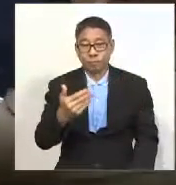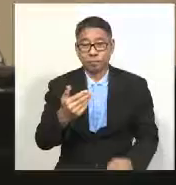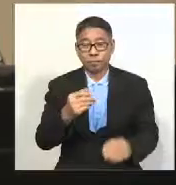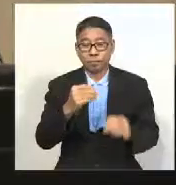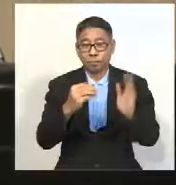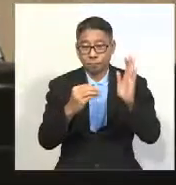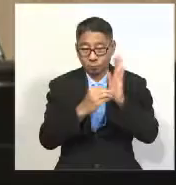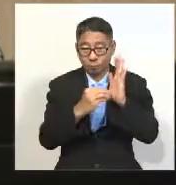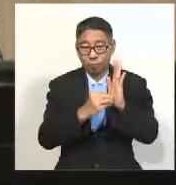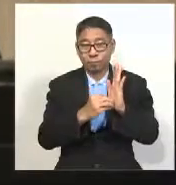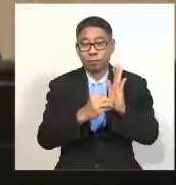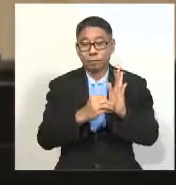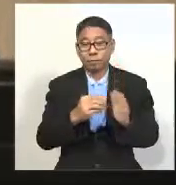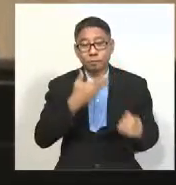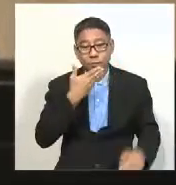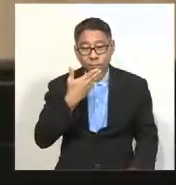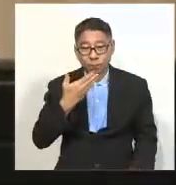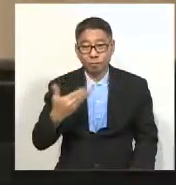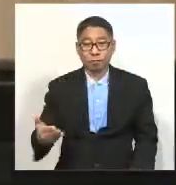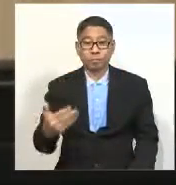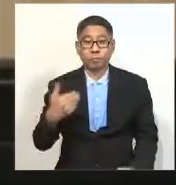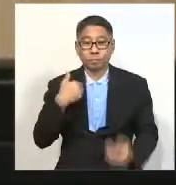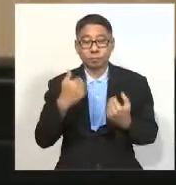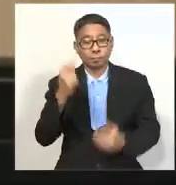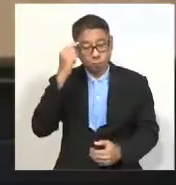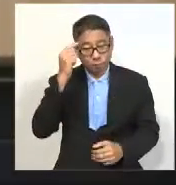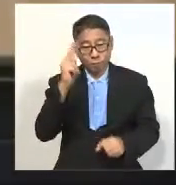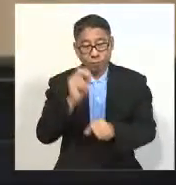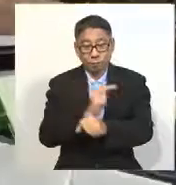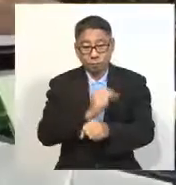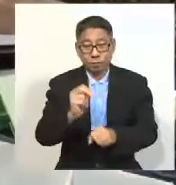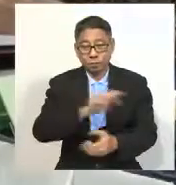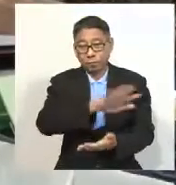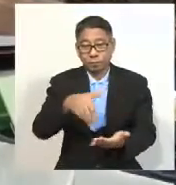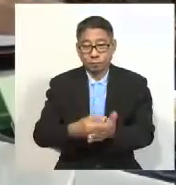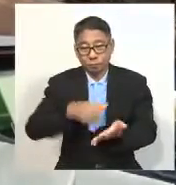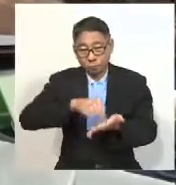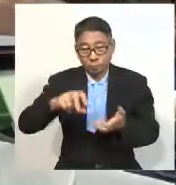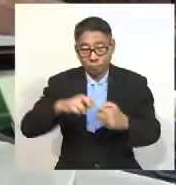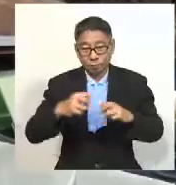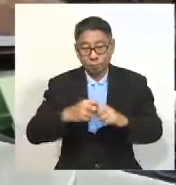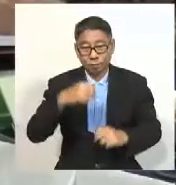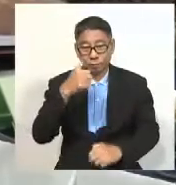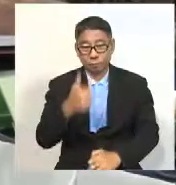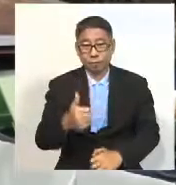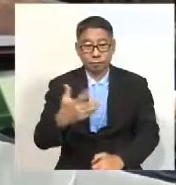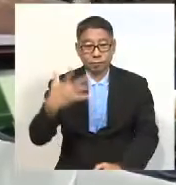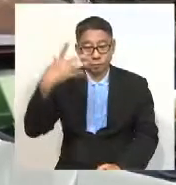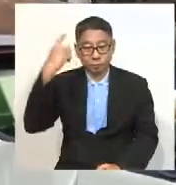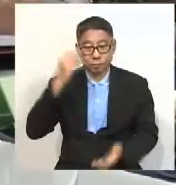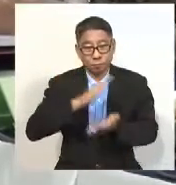ในพื้นที่กรุงเทพมหานครมาตลอดเนื่องจากว่าจะรู้งานทั้งหมดแล้วก็สามารถแก้ไขปัญหาได้สรุปว่าเมื่อว